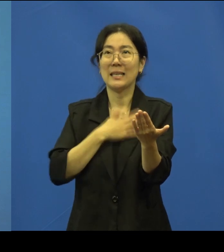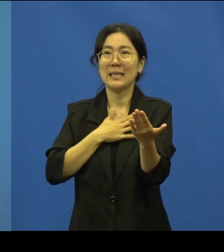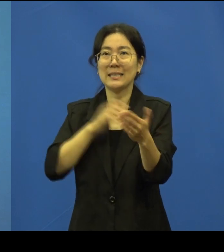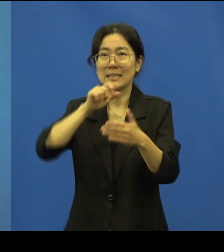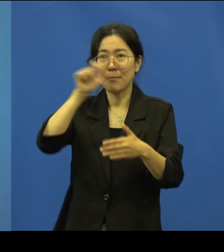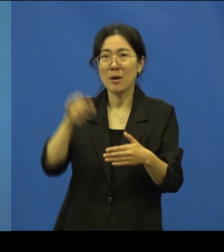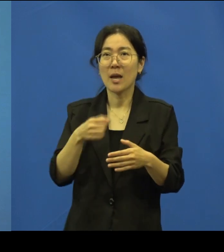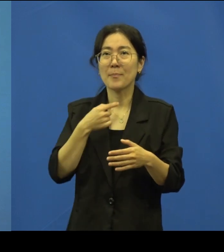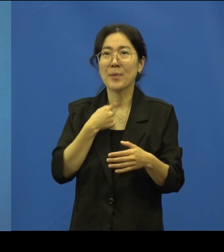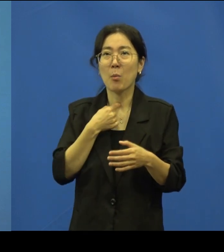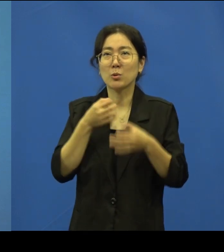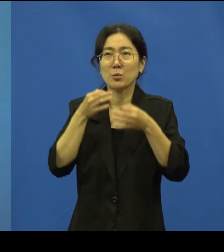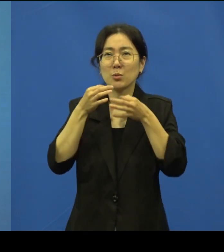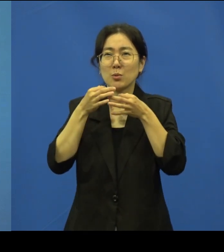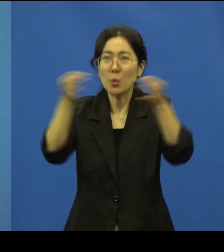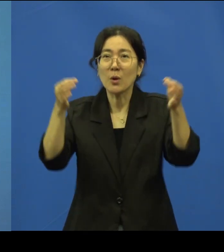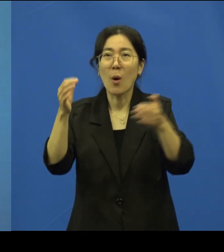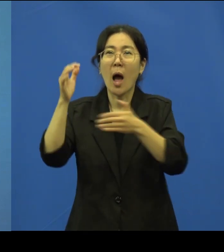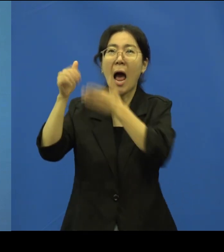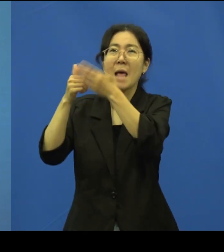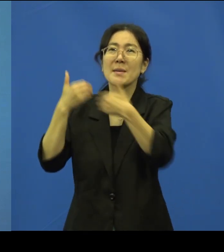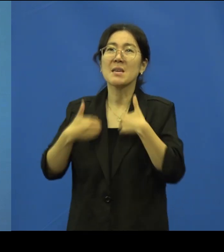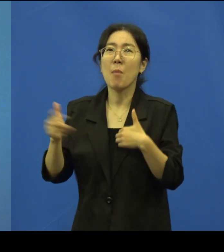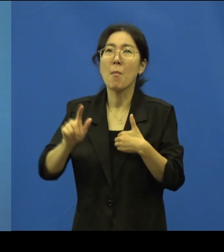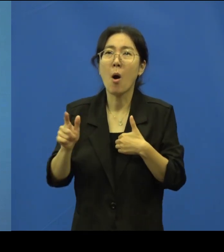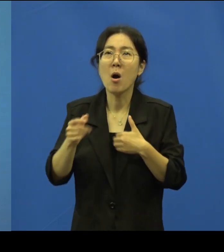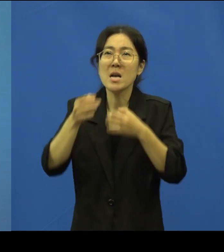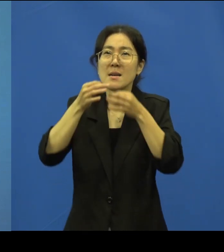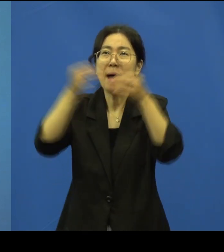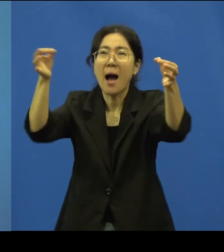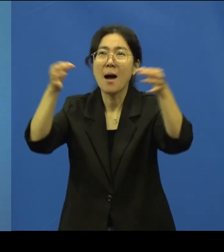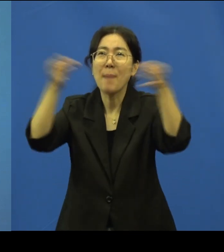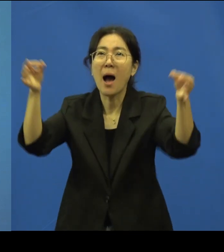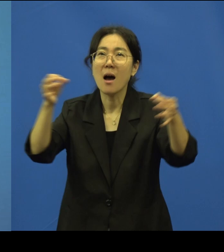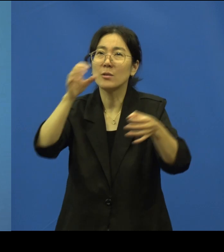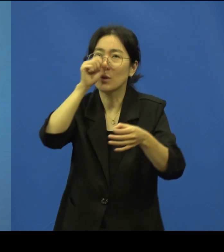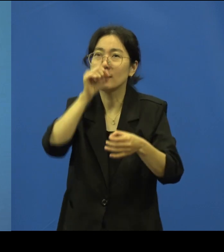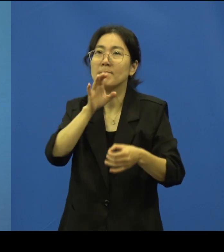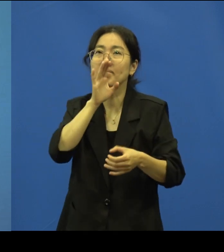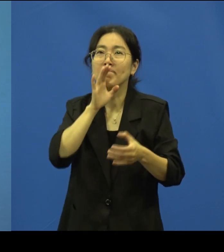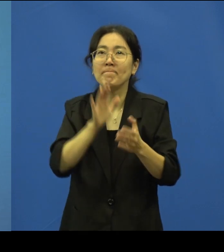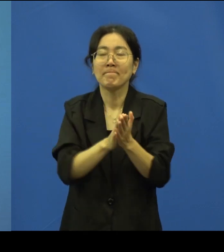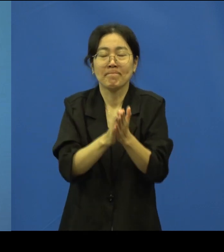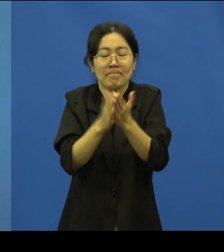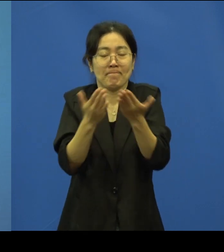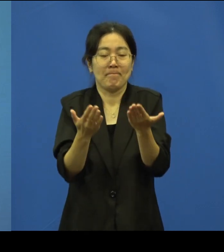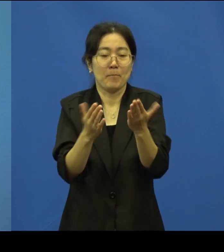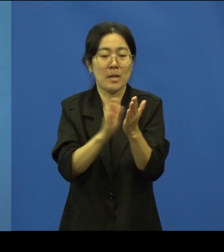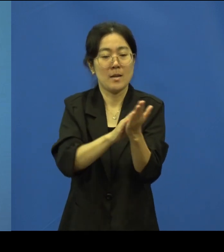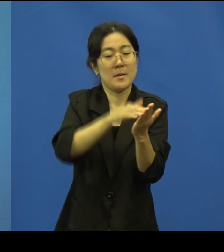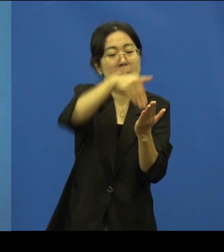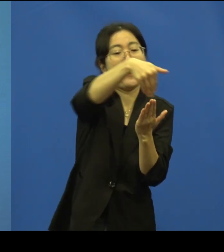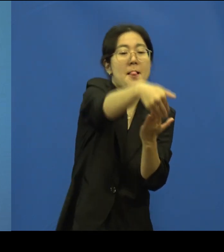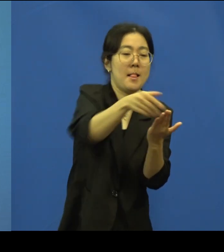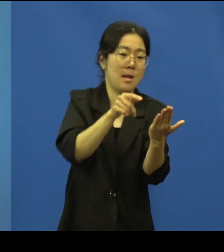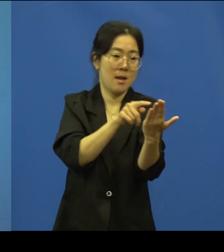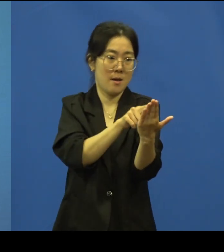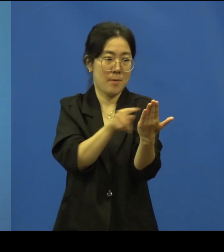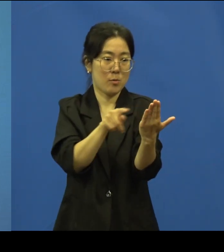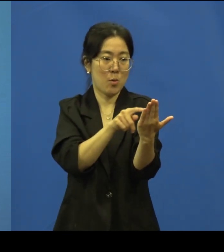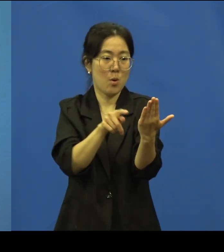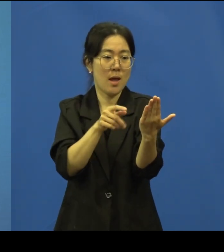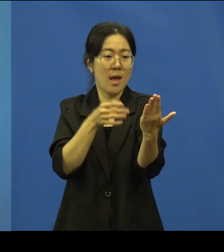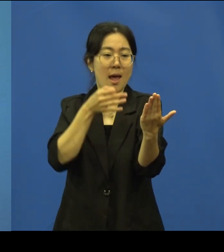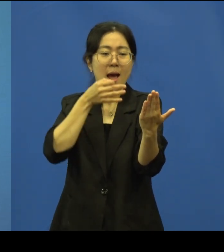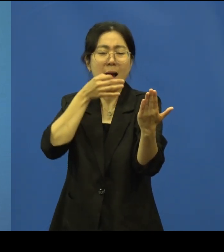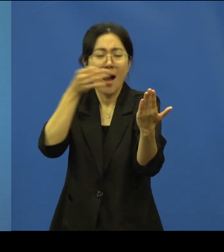반드시 목소리로 하나님의 이름을 부르고 내가 수첩에다가 적은 기도의 제목을 내 목소리로 아뢰기 시작을